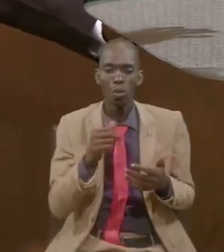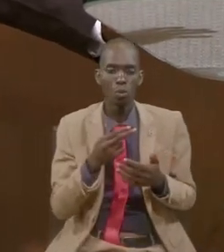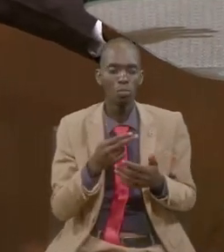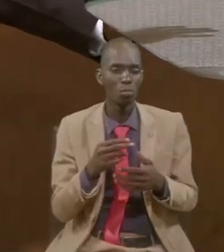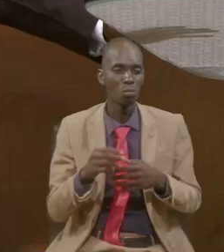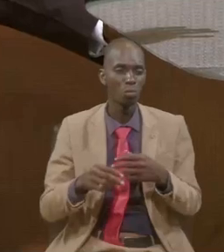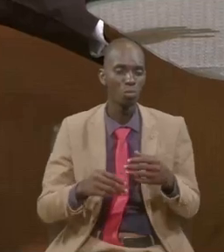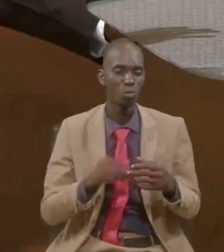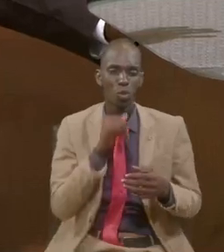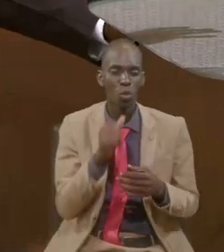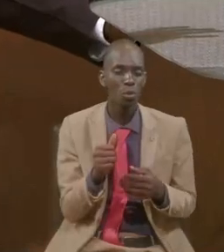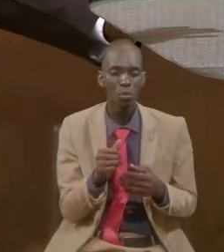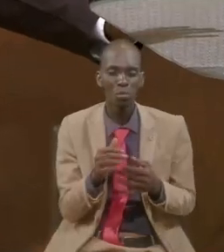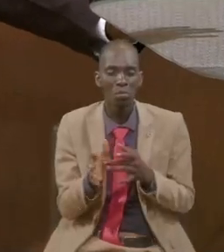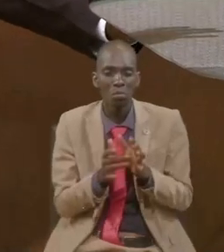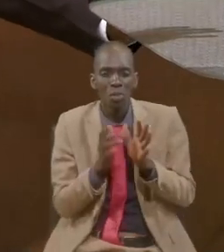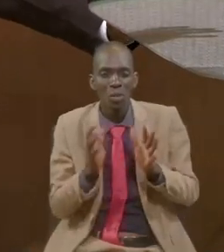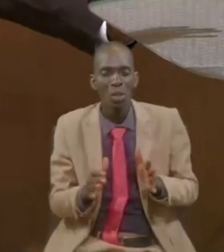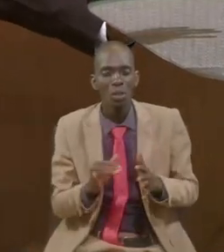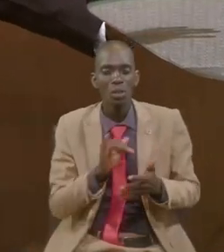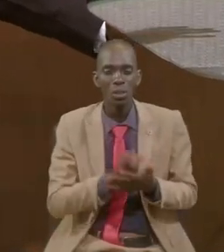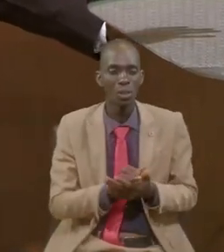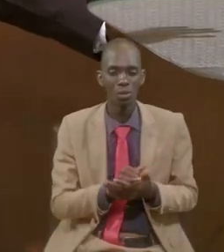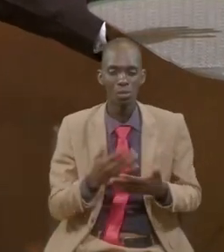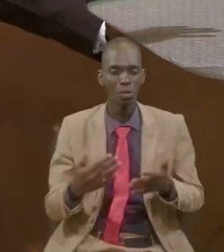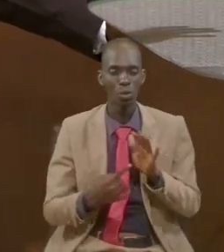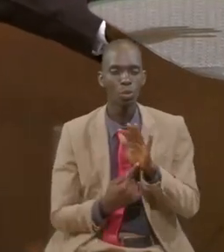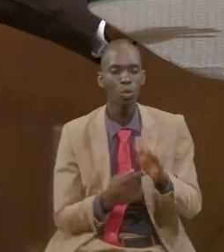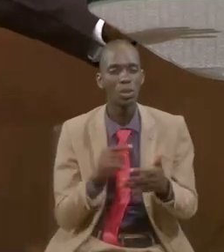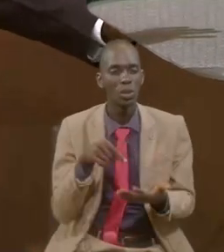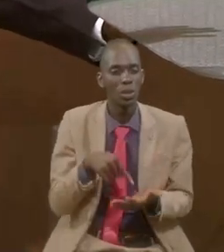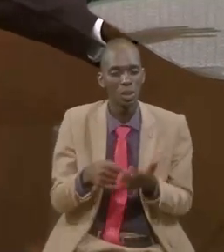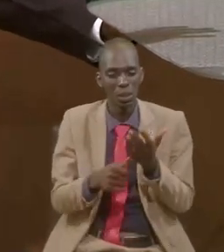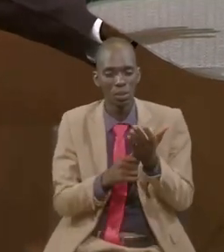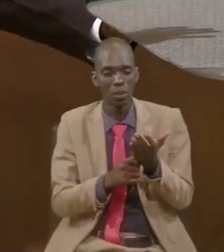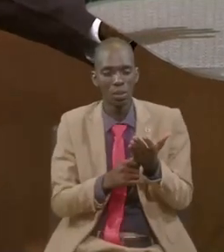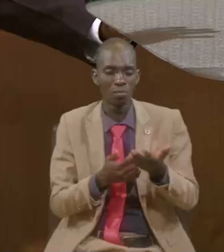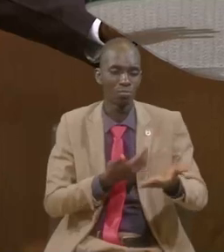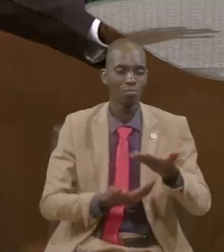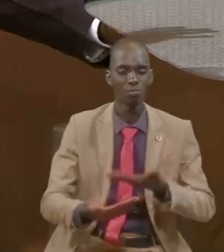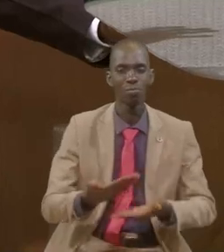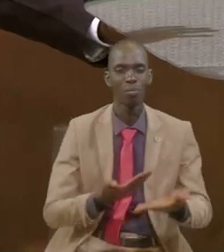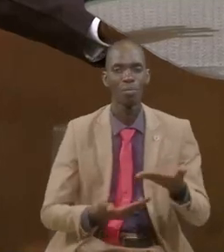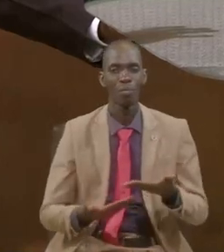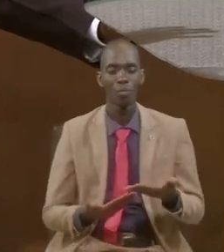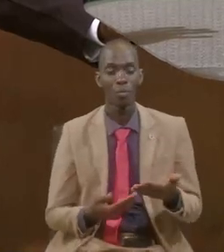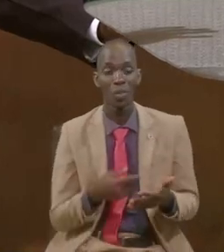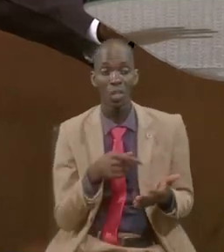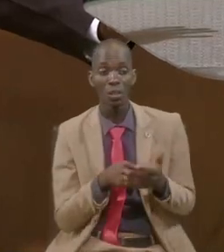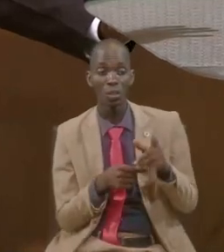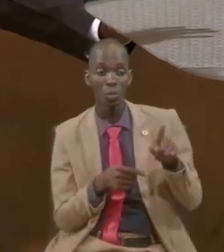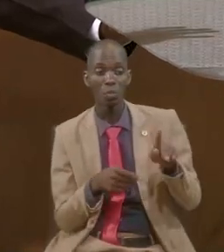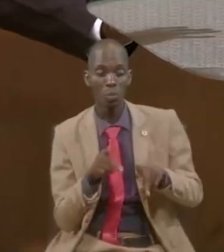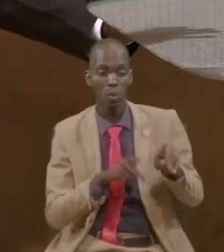l'impiété, vous montrez la convoitise, la sensualité.